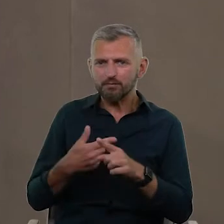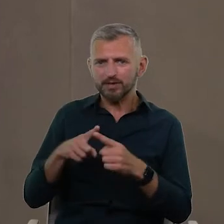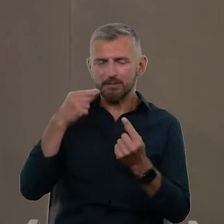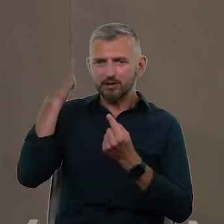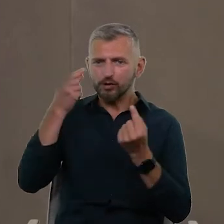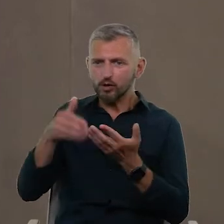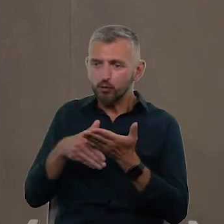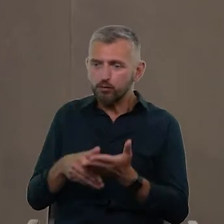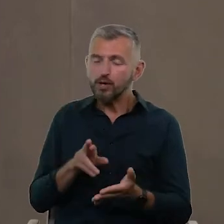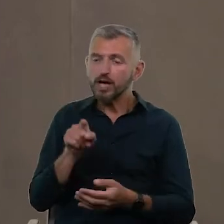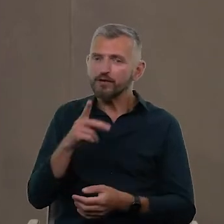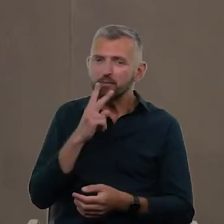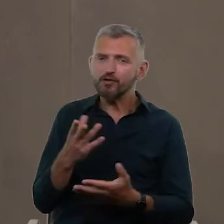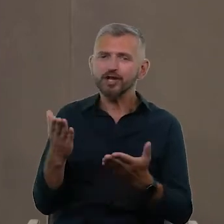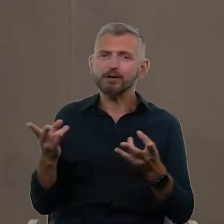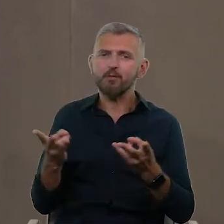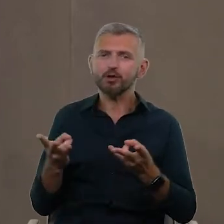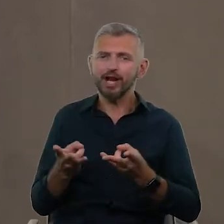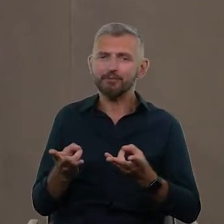психологічна допомога. От як ви бачите, які потреби